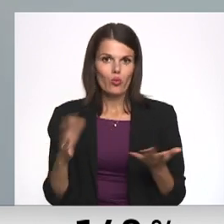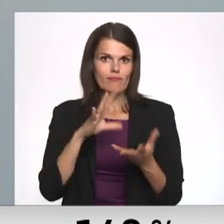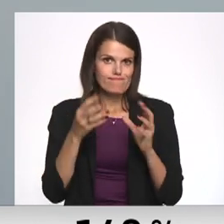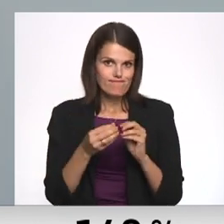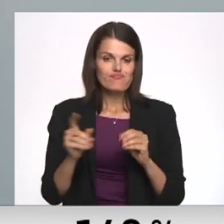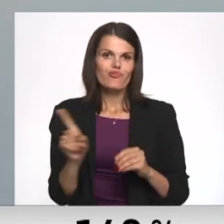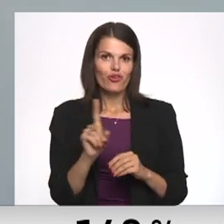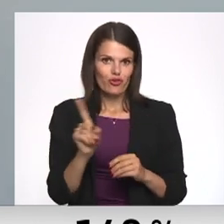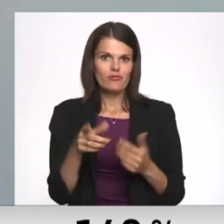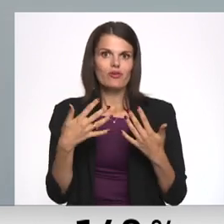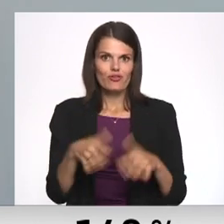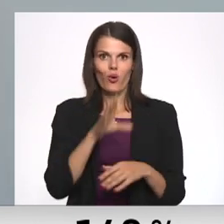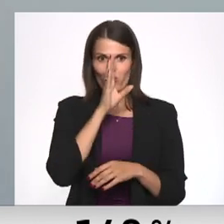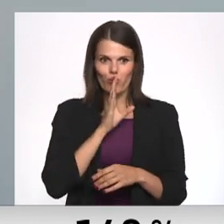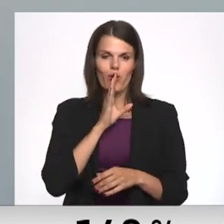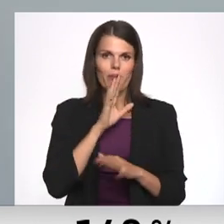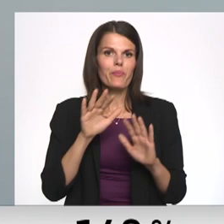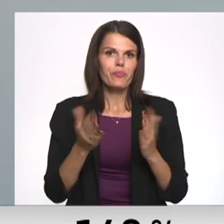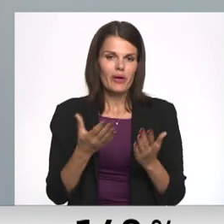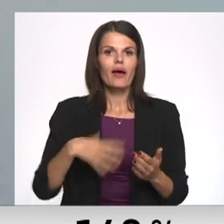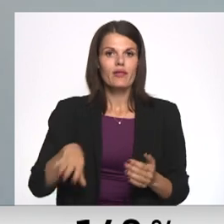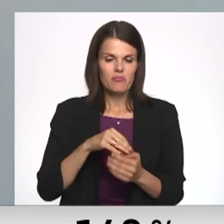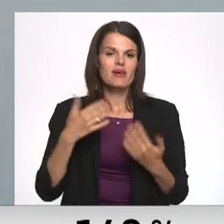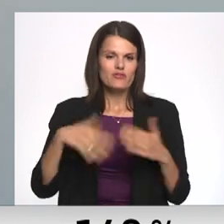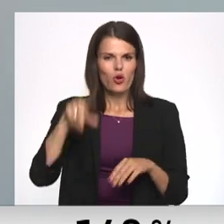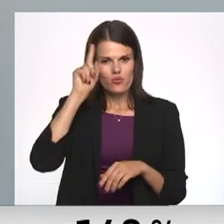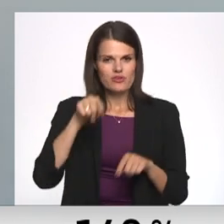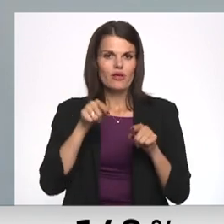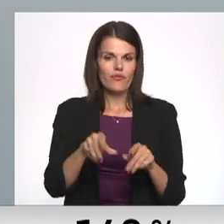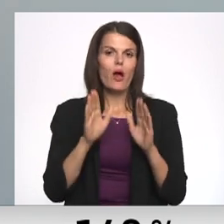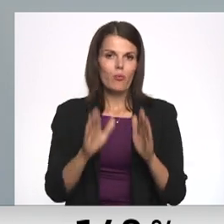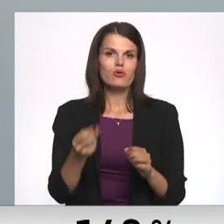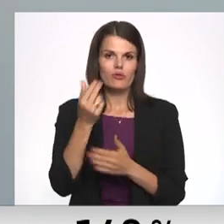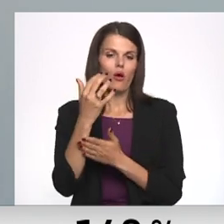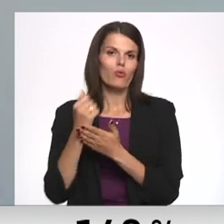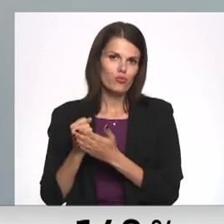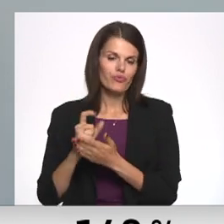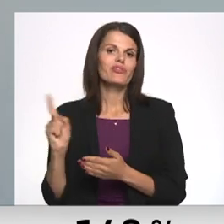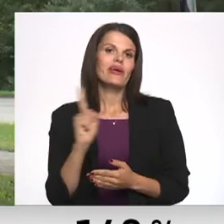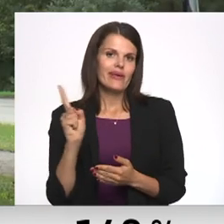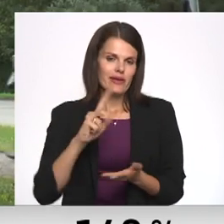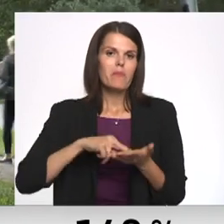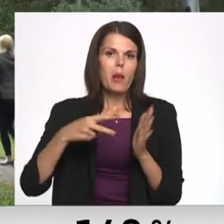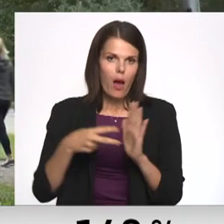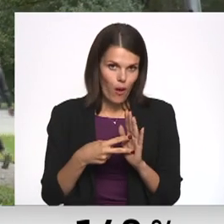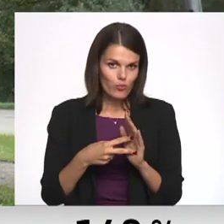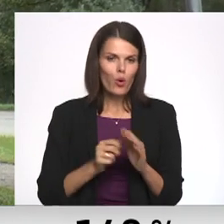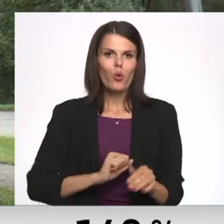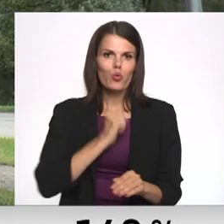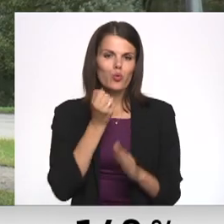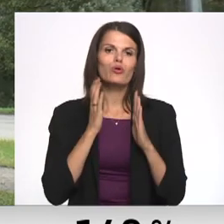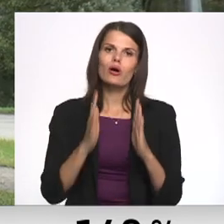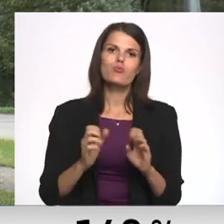ir jau ievērojams, bet mēs to paredzējām, budžetā mums līdzekļi ir ieplānoti. Grūtāk gan